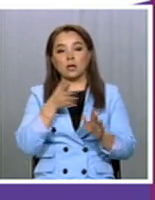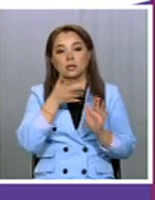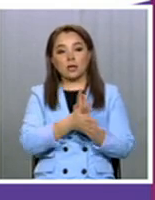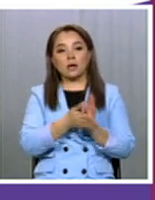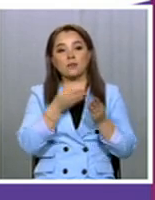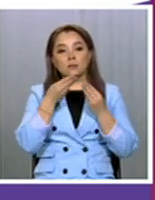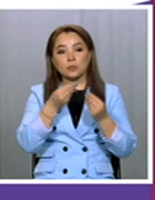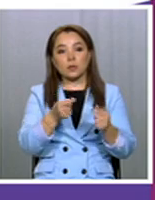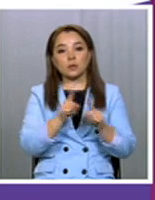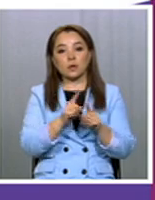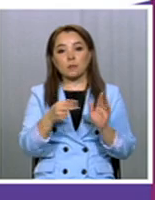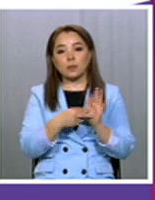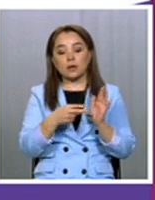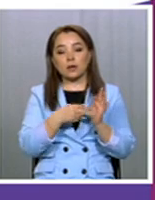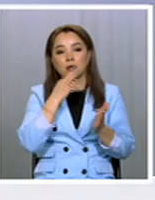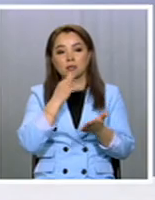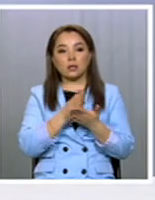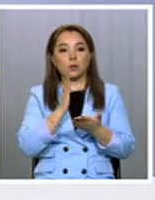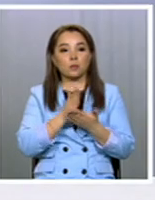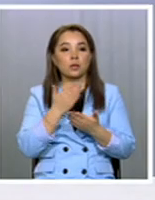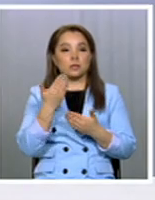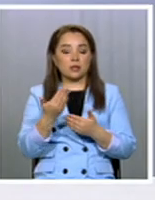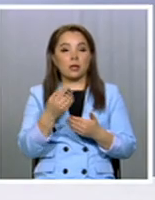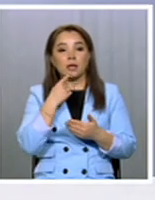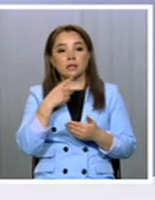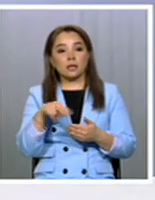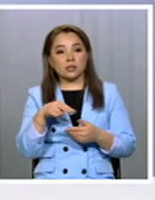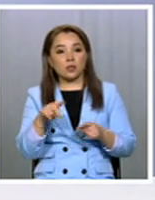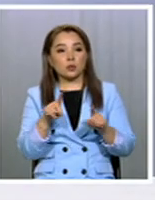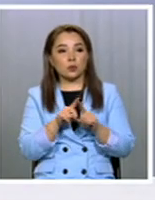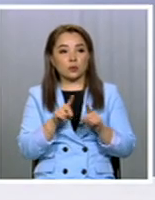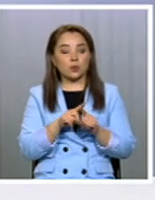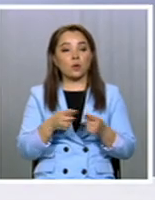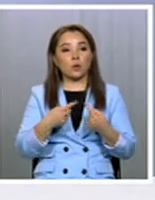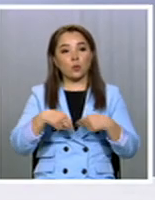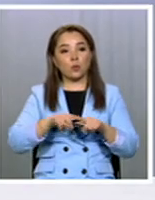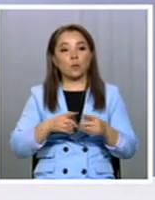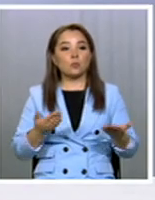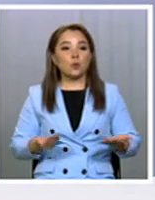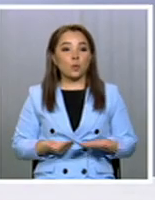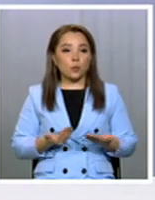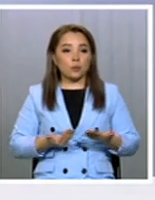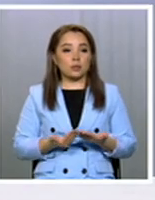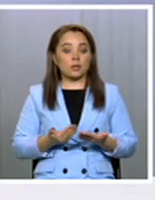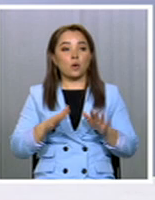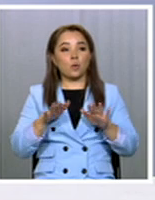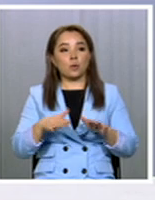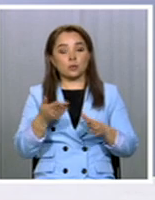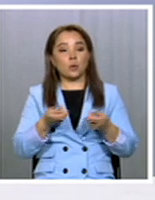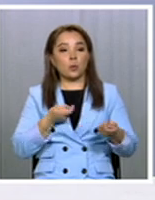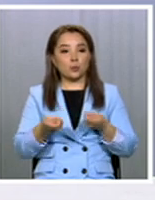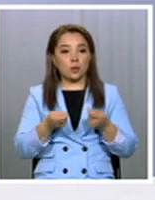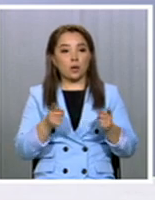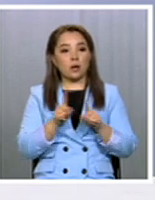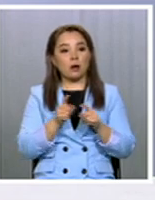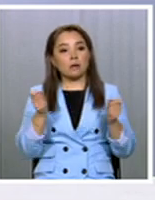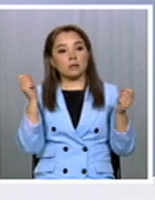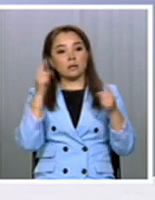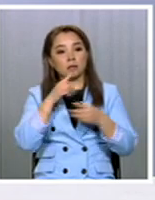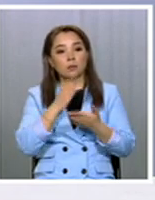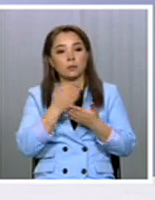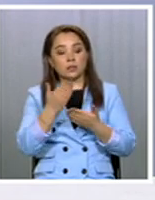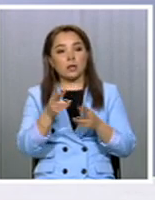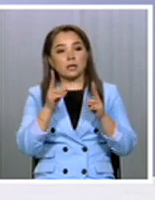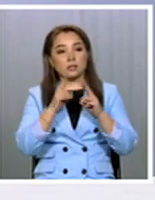әсеріне баға бересіз. Әдебиеттің қоғам өміріндегі орны мен рөлін анықтайсыз.